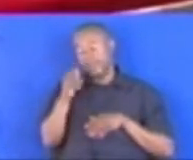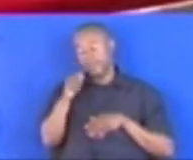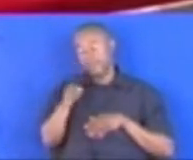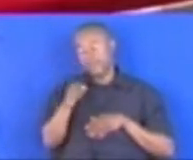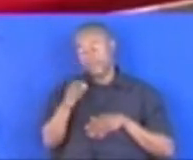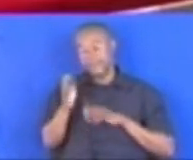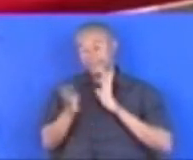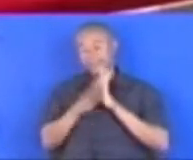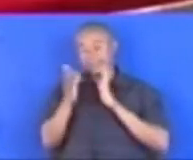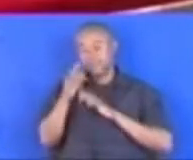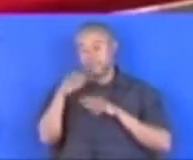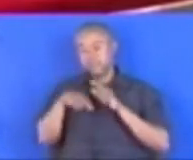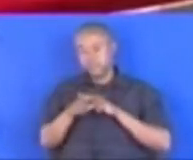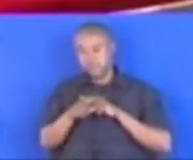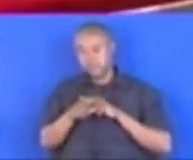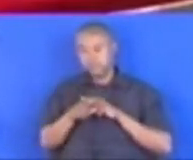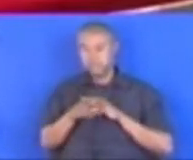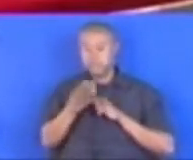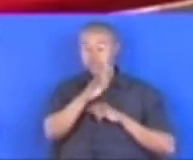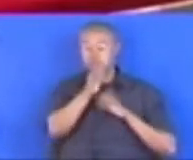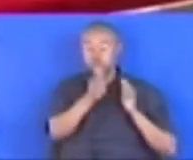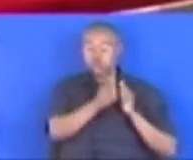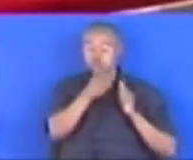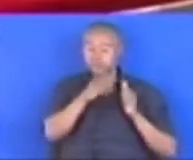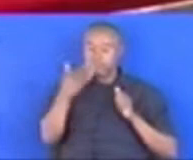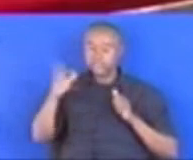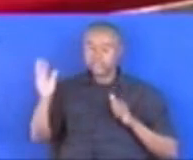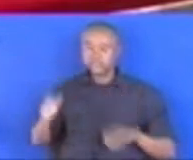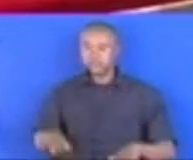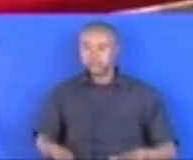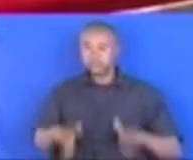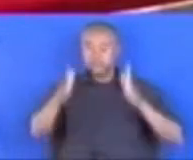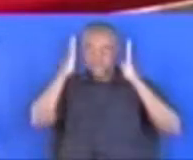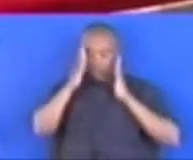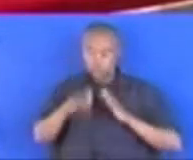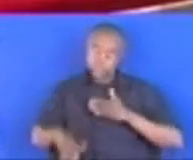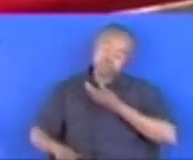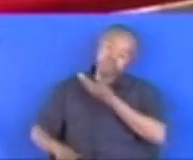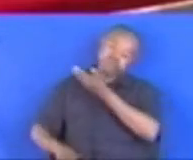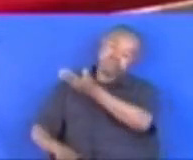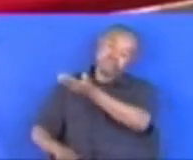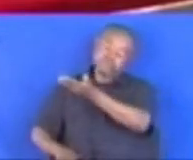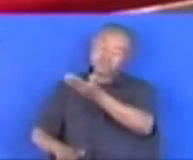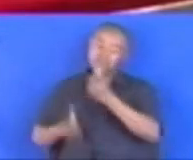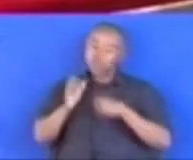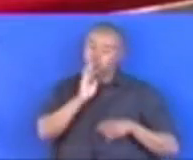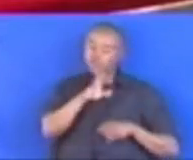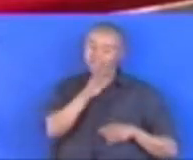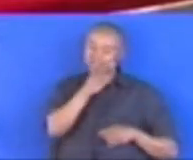ni fedha za ndani, na shilingi bilioni 10 ni fedha za nje. Mheshimiwa Naibu Spika, kwa mwaka